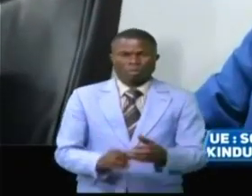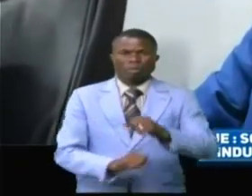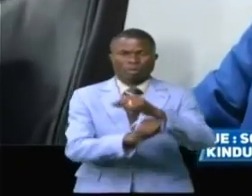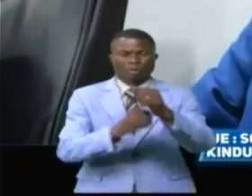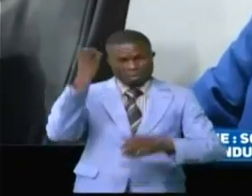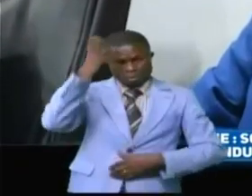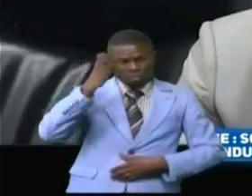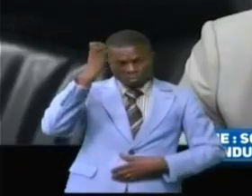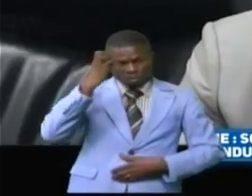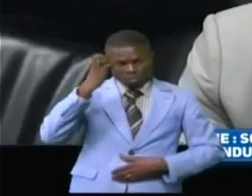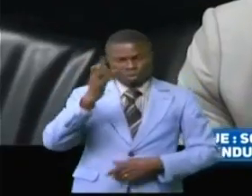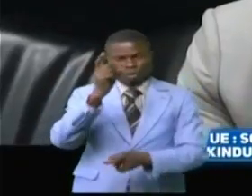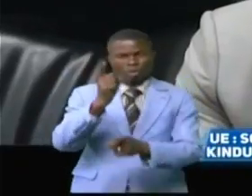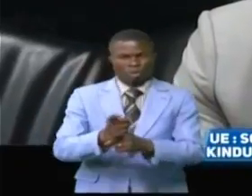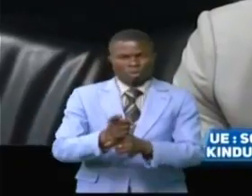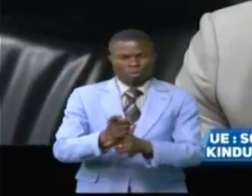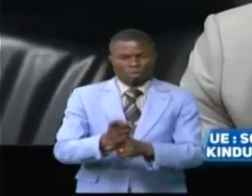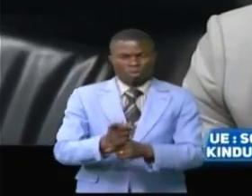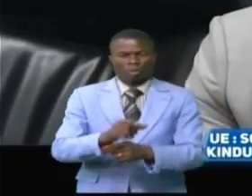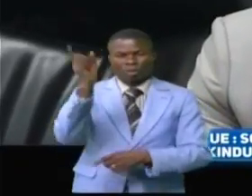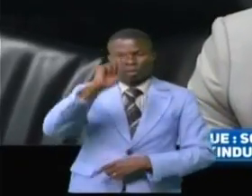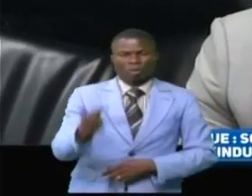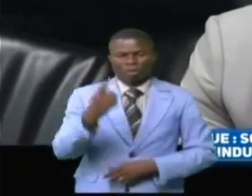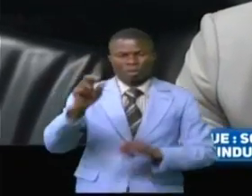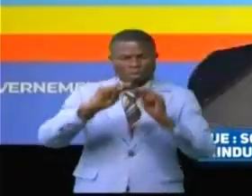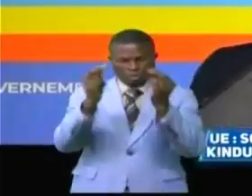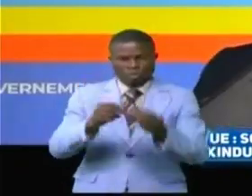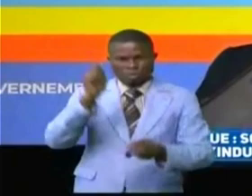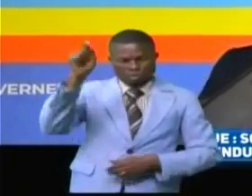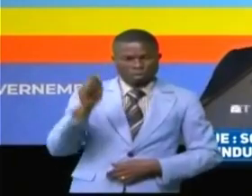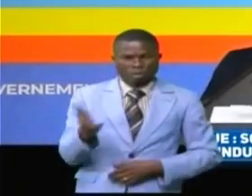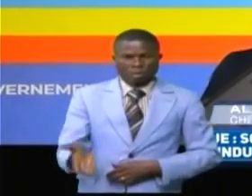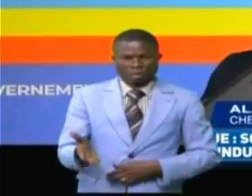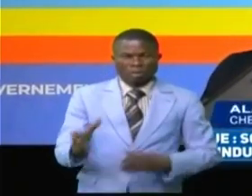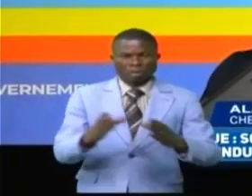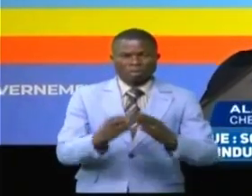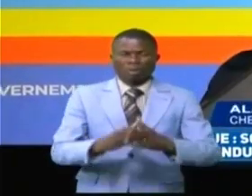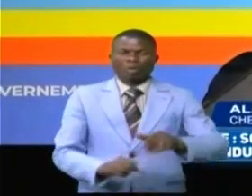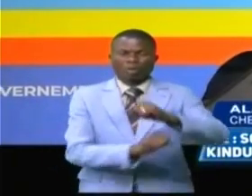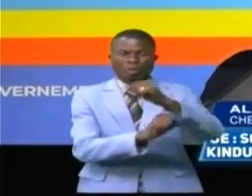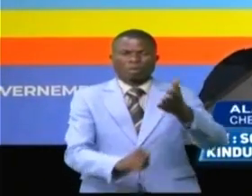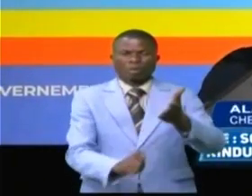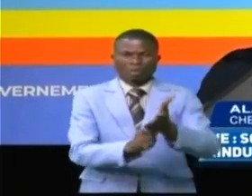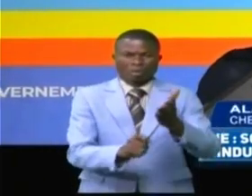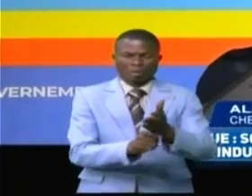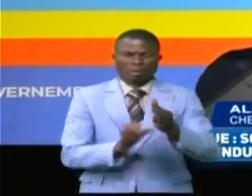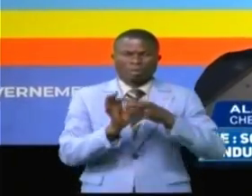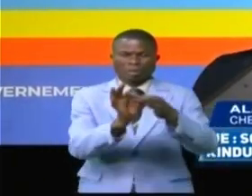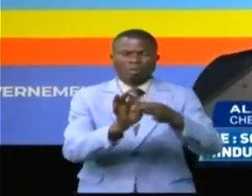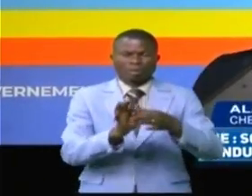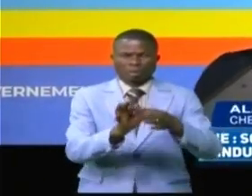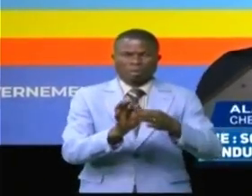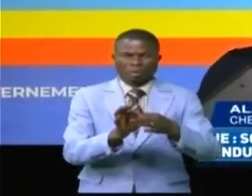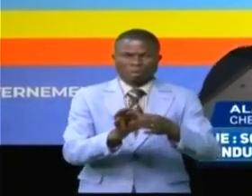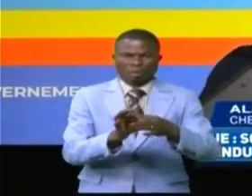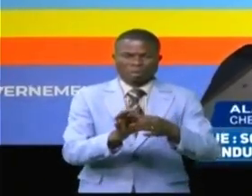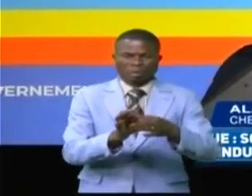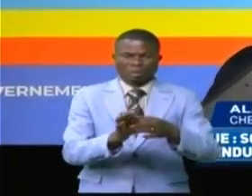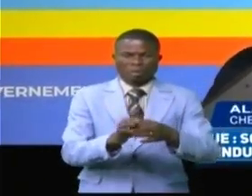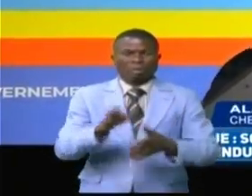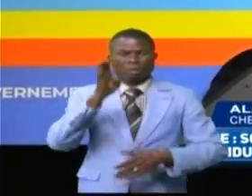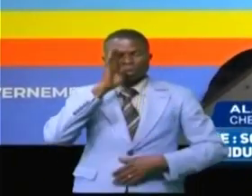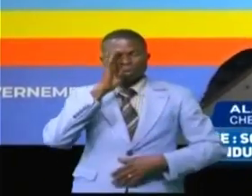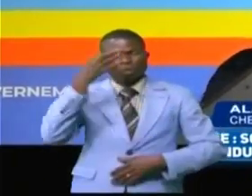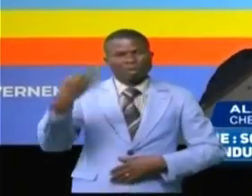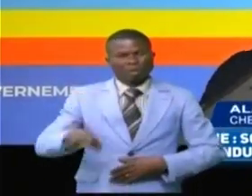européen spécifiquement à cette 31e brigade de réaction rapide, avec l'appui technique de la coopération de la Défense belge